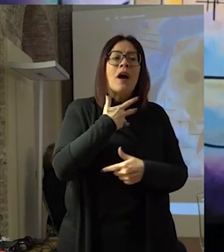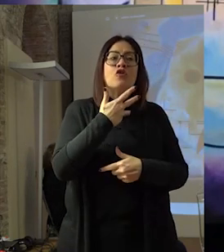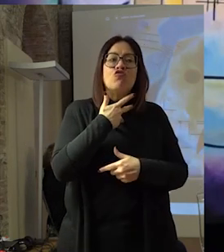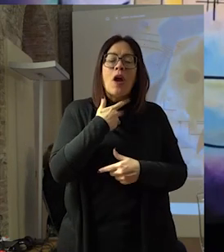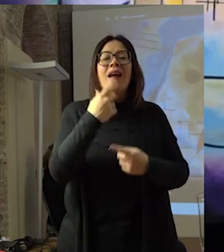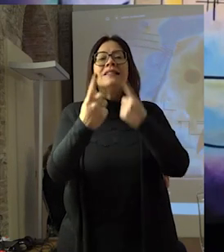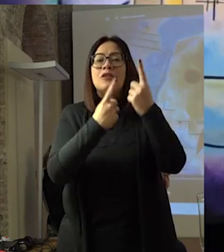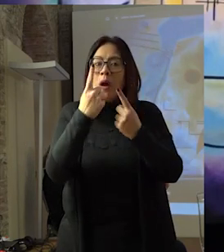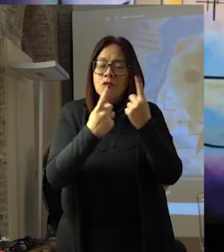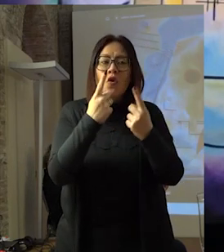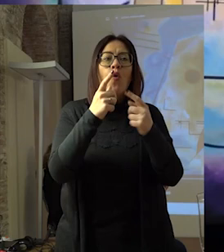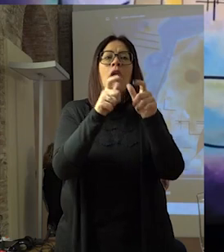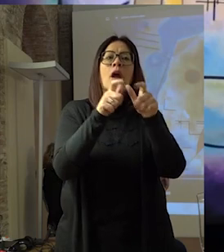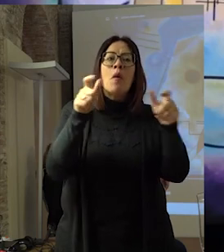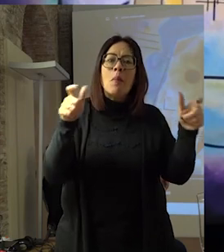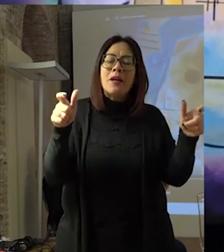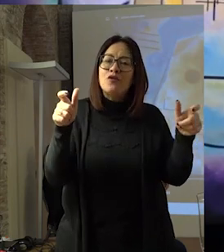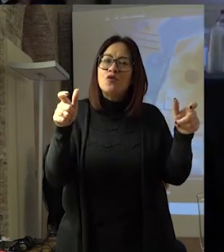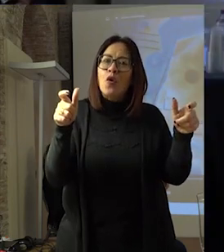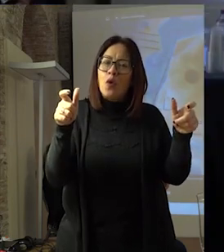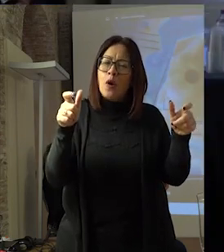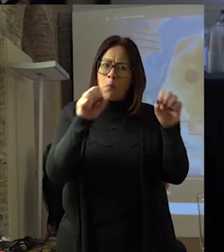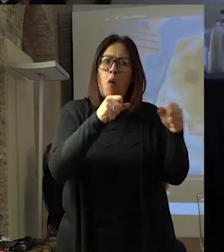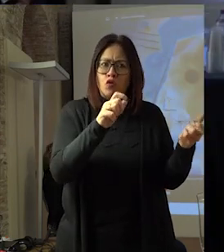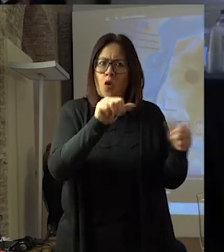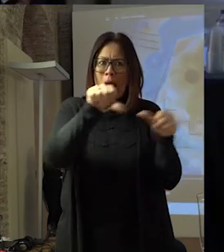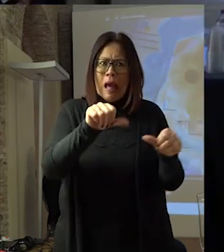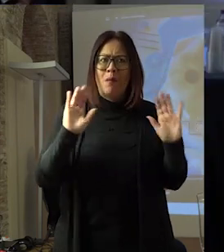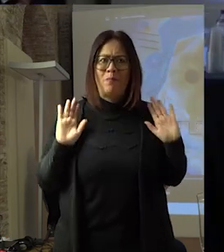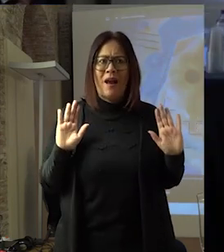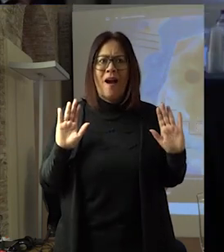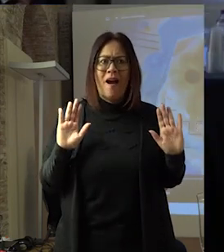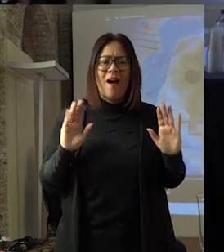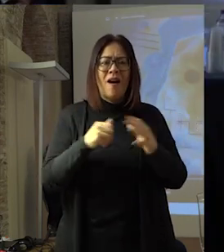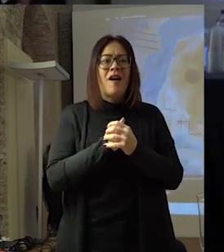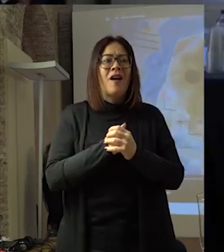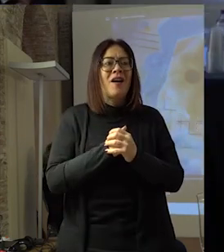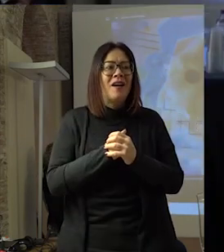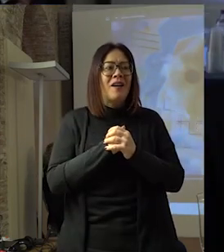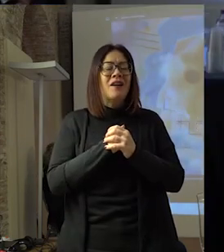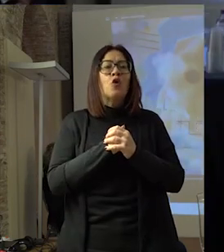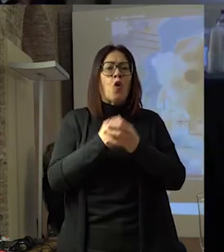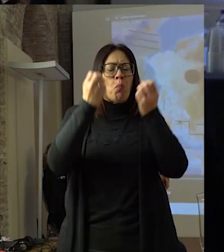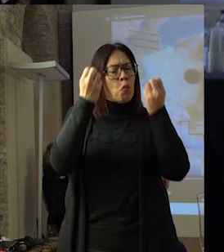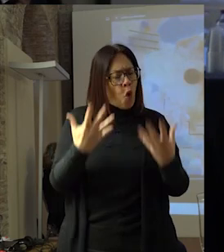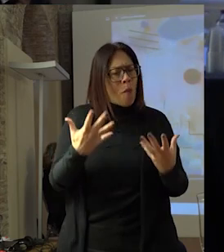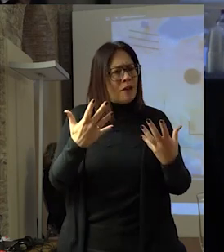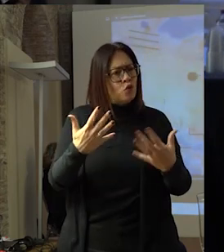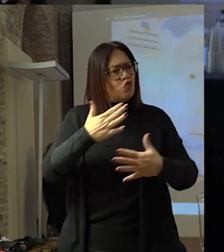situazioni che te la posso cambiare, come è successo